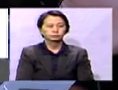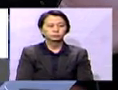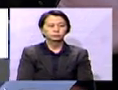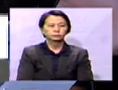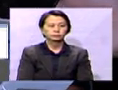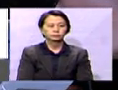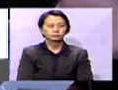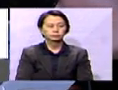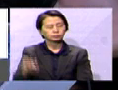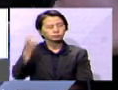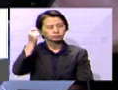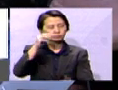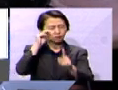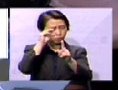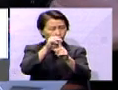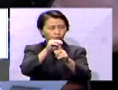agak